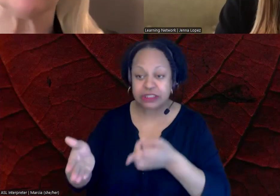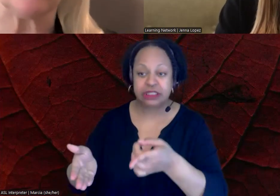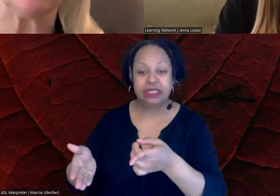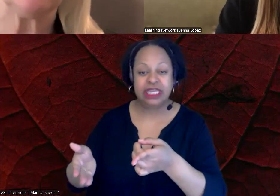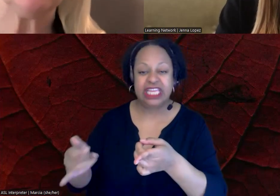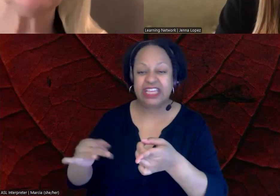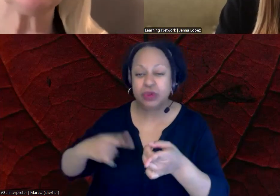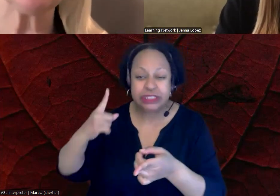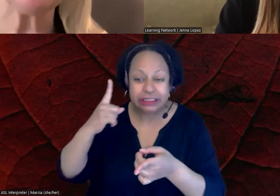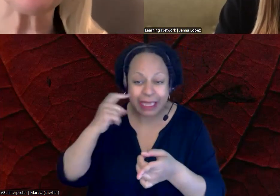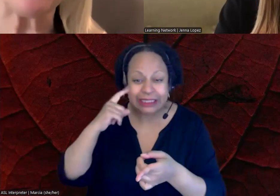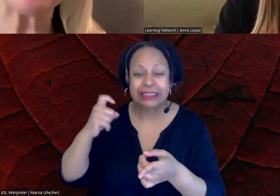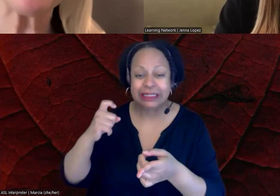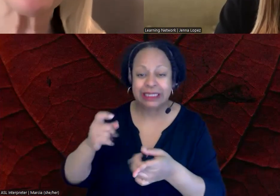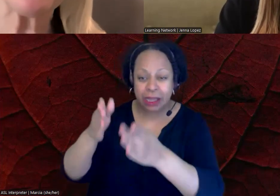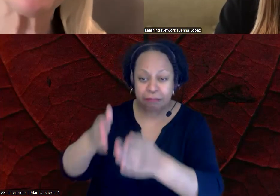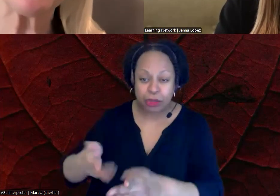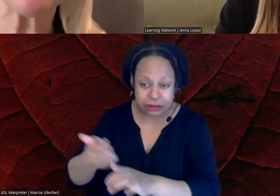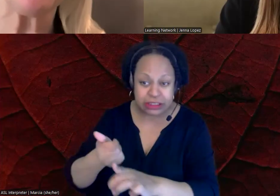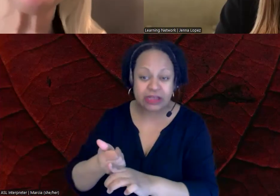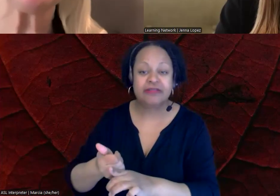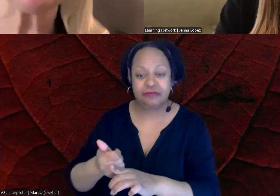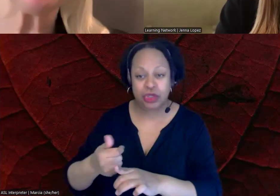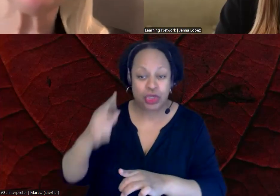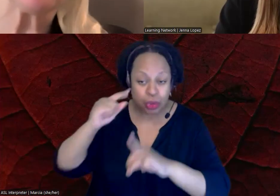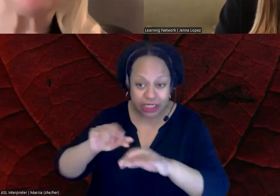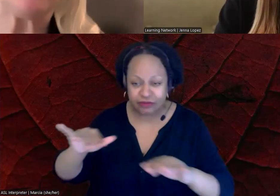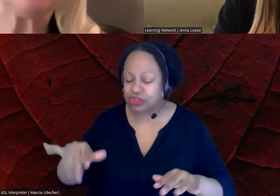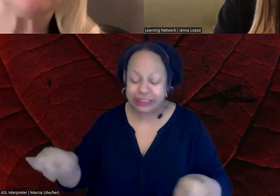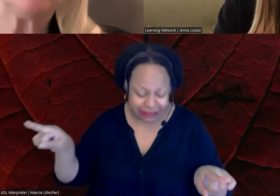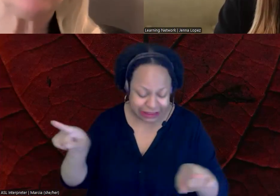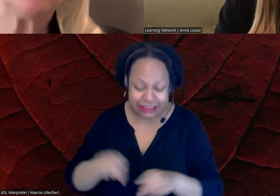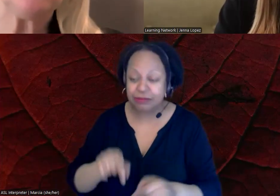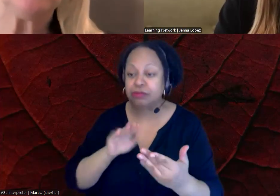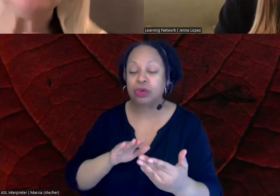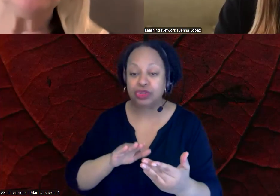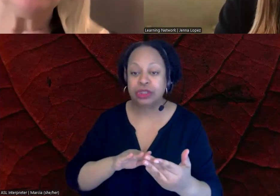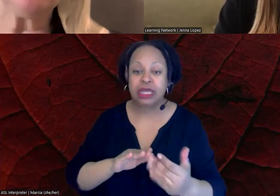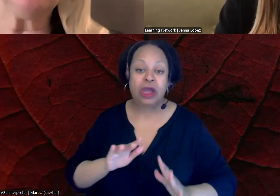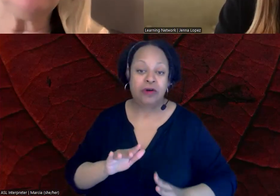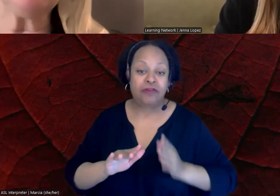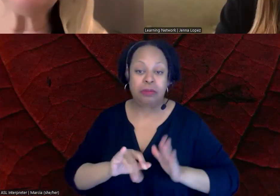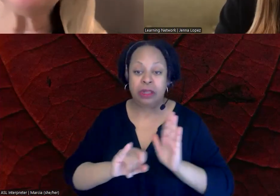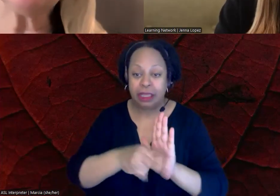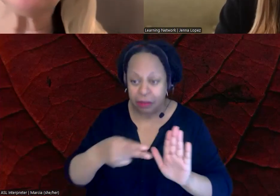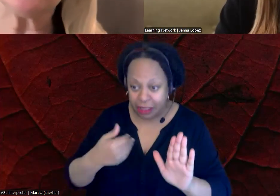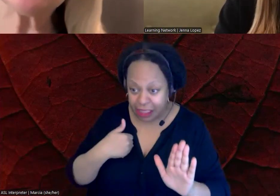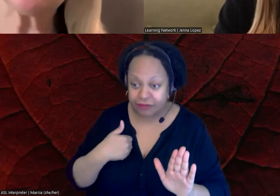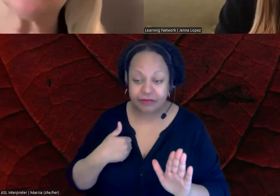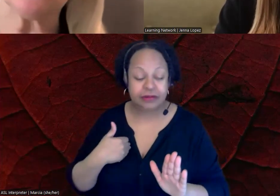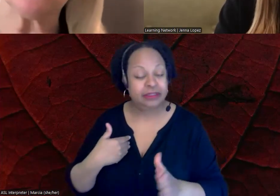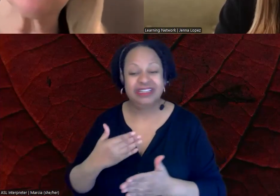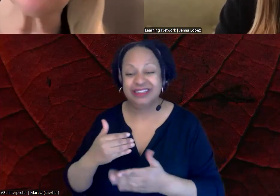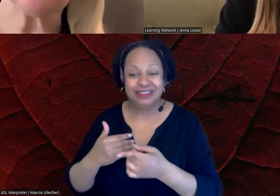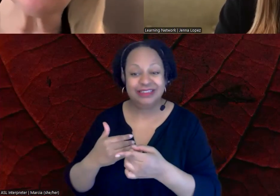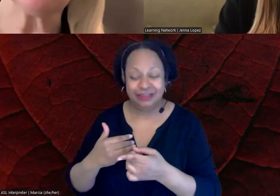de communication, utilisez ce que vous observez et mettez donc en place toutes les pratiques affirmatives. Si